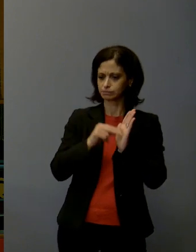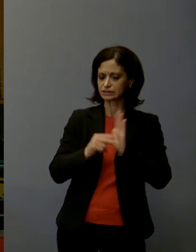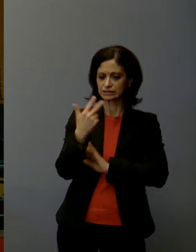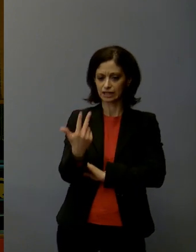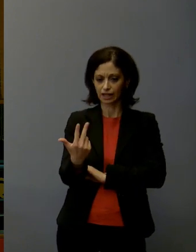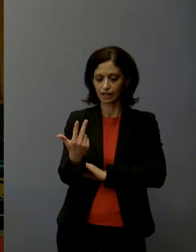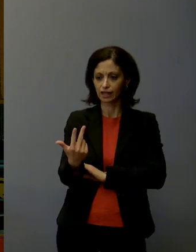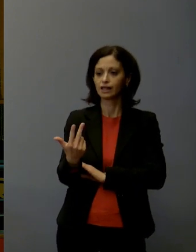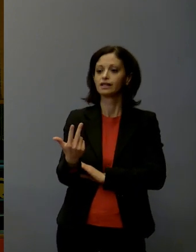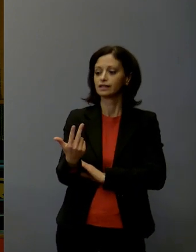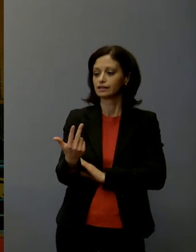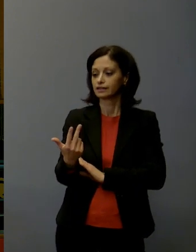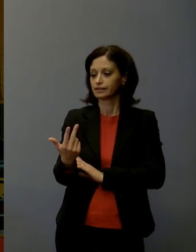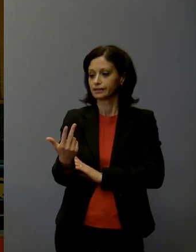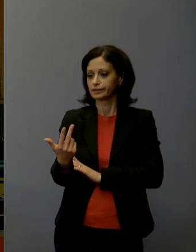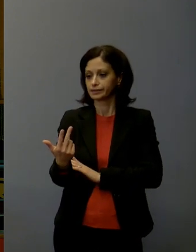sinceramente